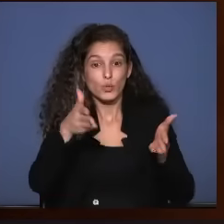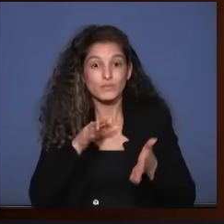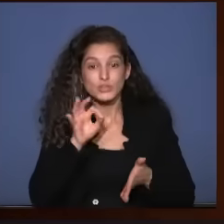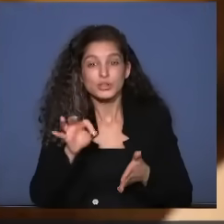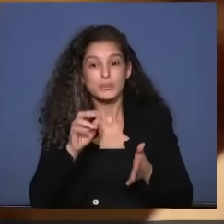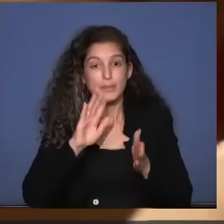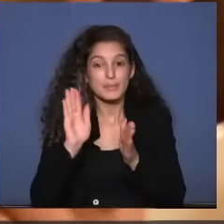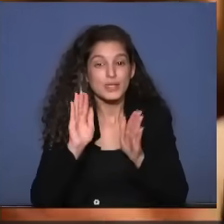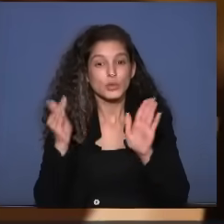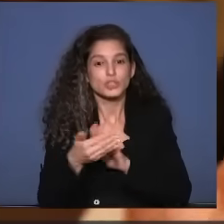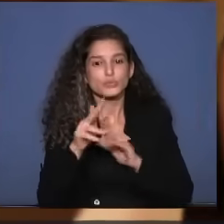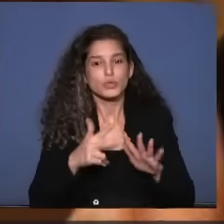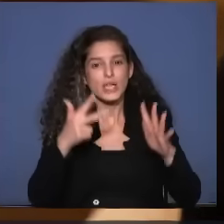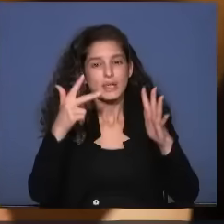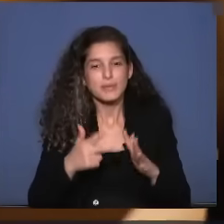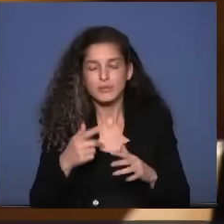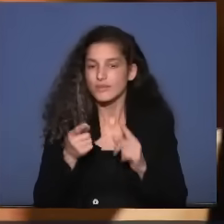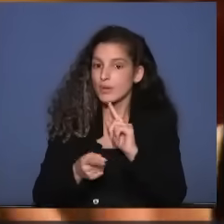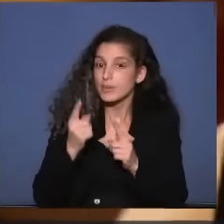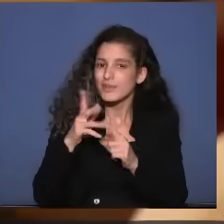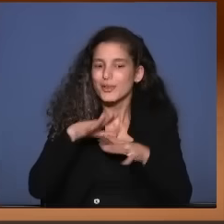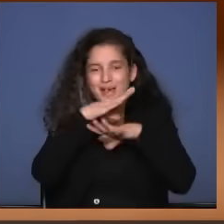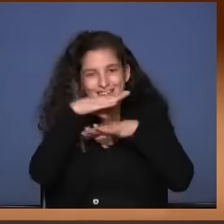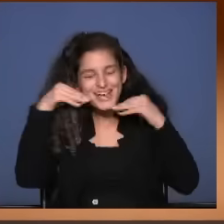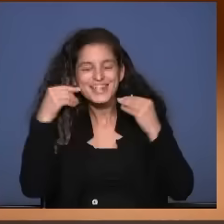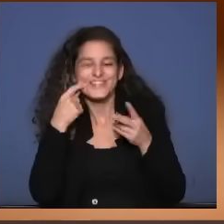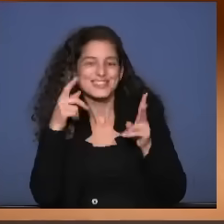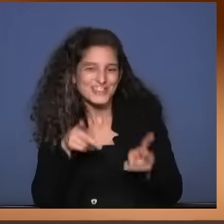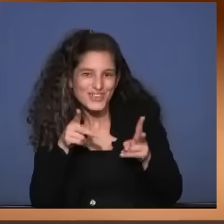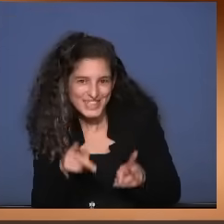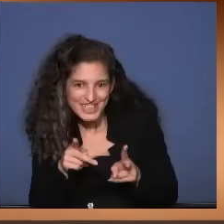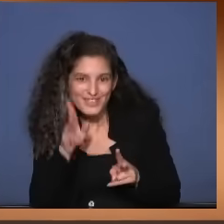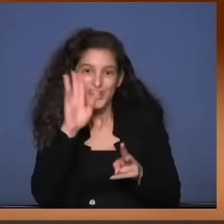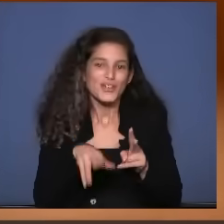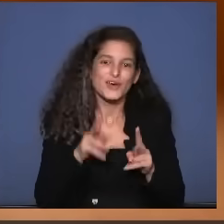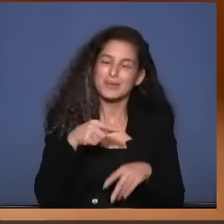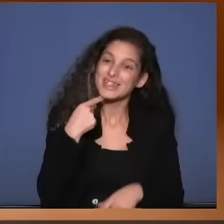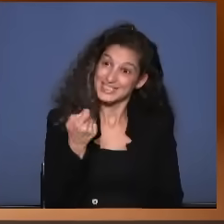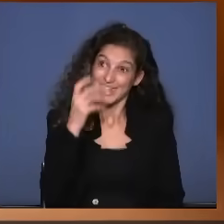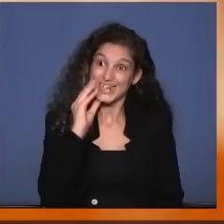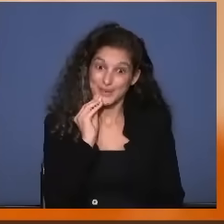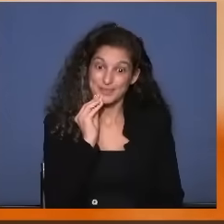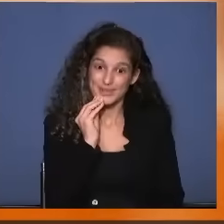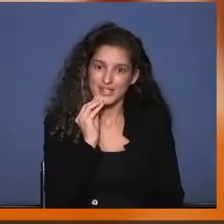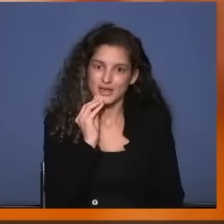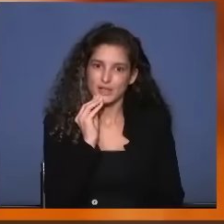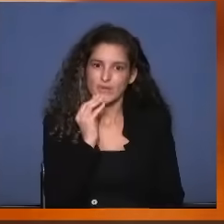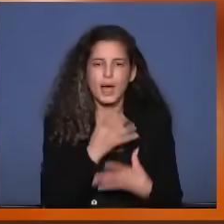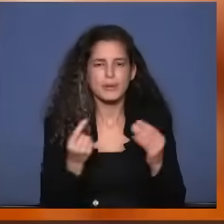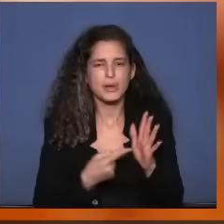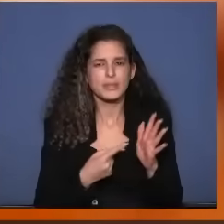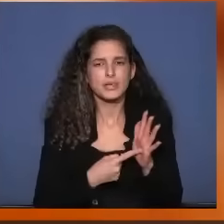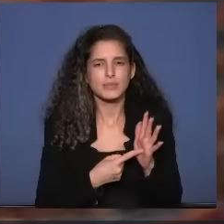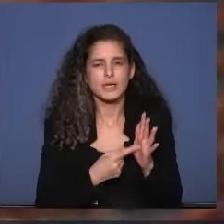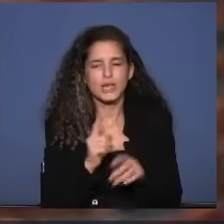במיגונית 8 ימים בגלל... לפעמים הם אפילו מחייכים וצוחקים ואפילו, אני יכולה להגיד, קצת נהנים. והרבה פעמים